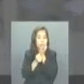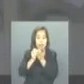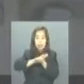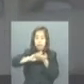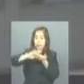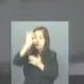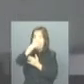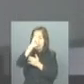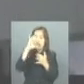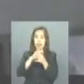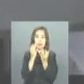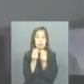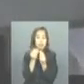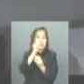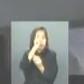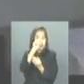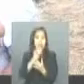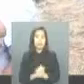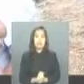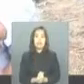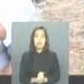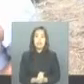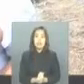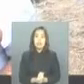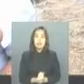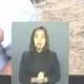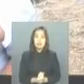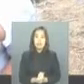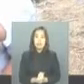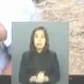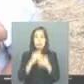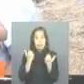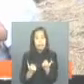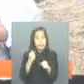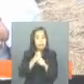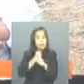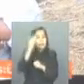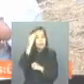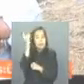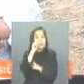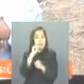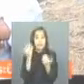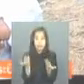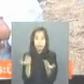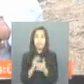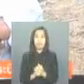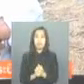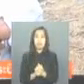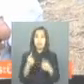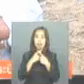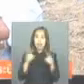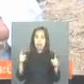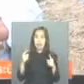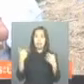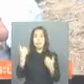ำลายบ้านเดิมทิ้ง บ้านหลังนี้มันอยู่ไม่ได้แล้วมันเบื่อระดับน้ำแล้วแต่ว่าไม่อย